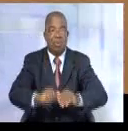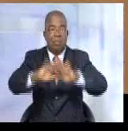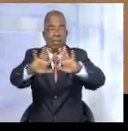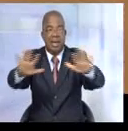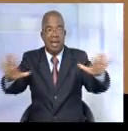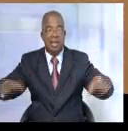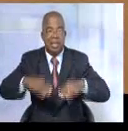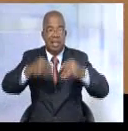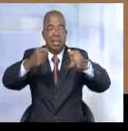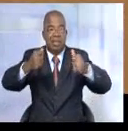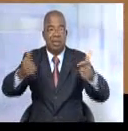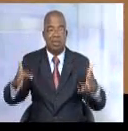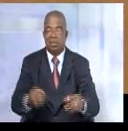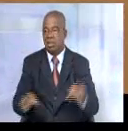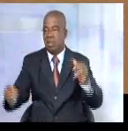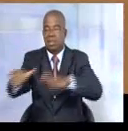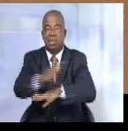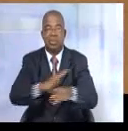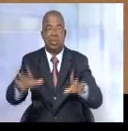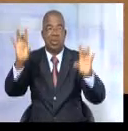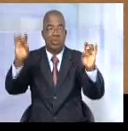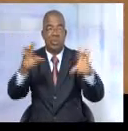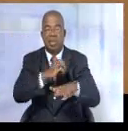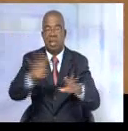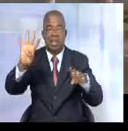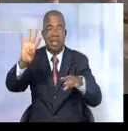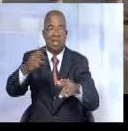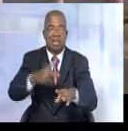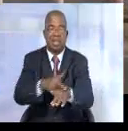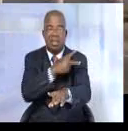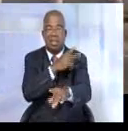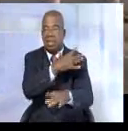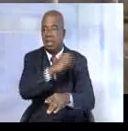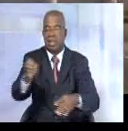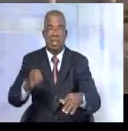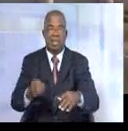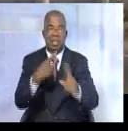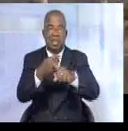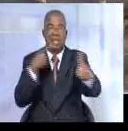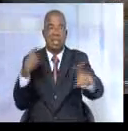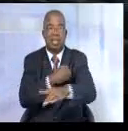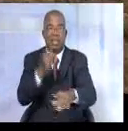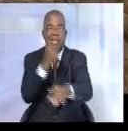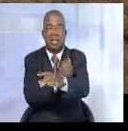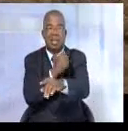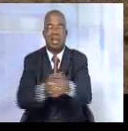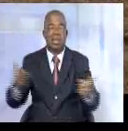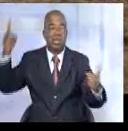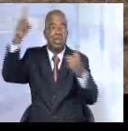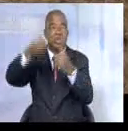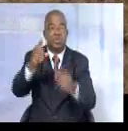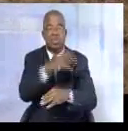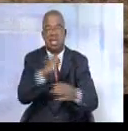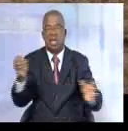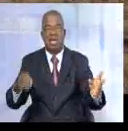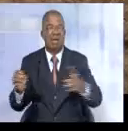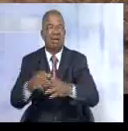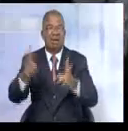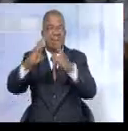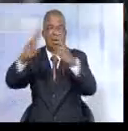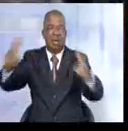forme, respectivement sur 8 et 4 km. De la place Akwaba à Anani, il s'agit d'élargir la